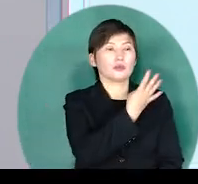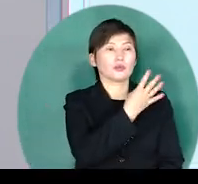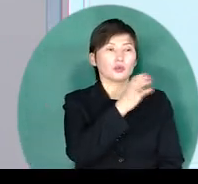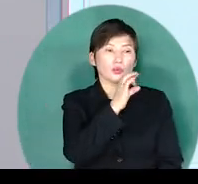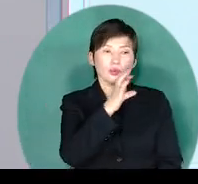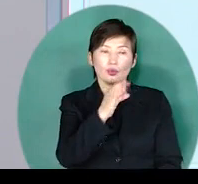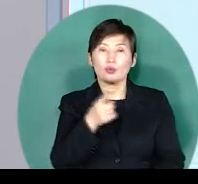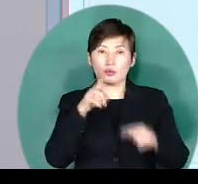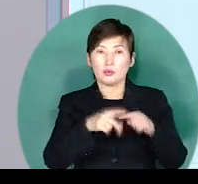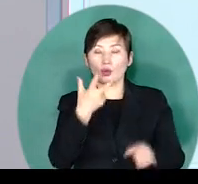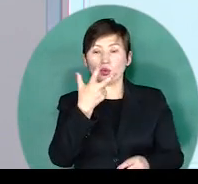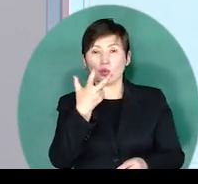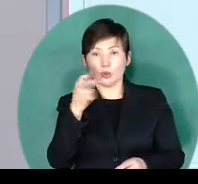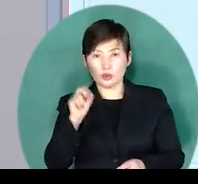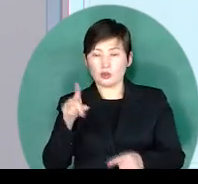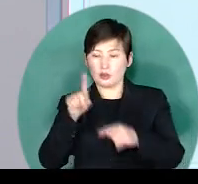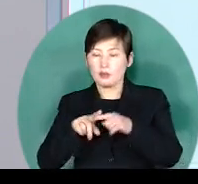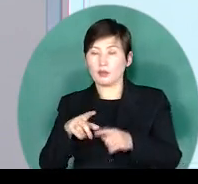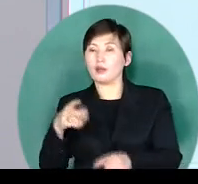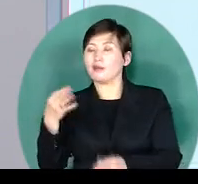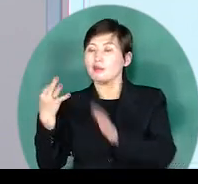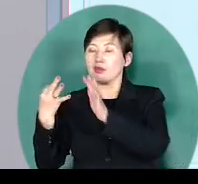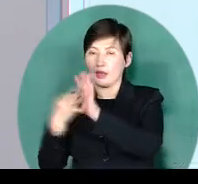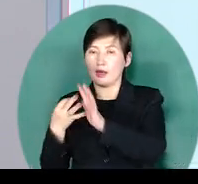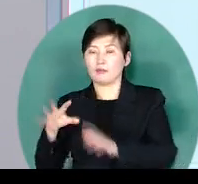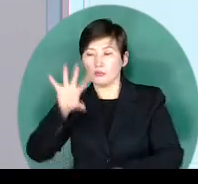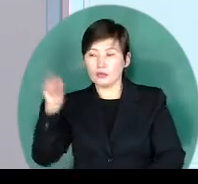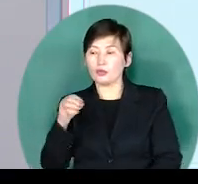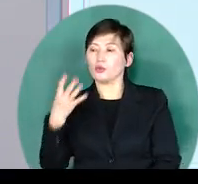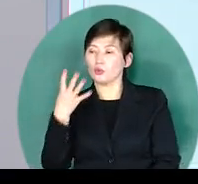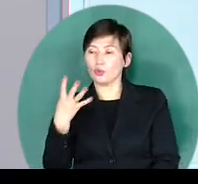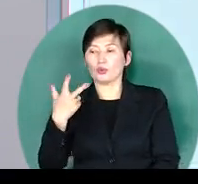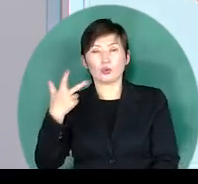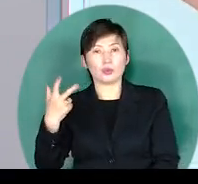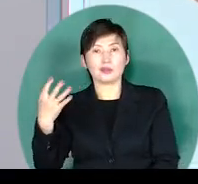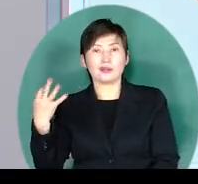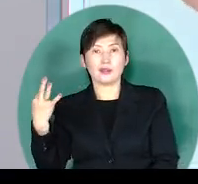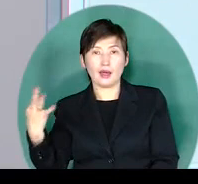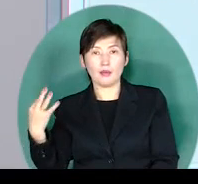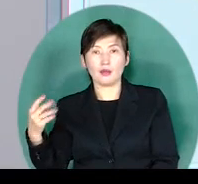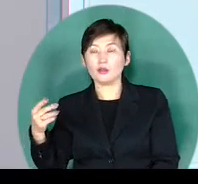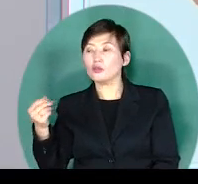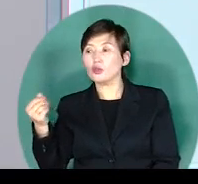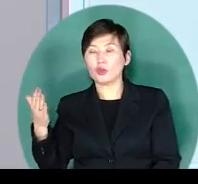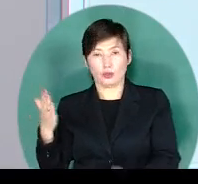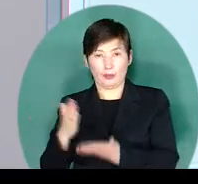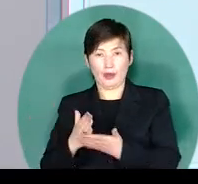болох вэ? 430. 430 дээр 8 нэмэхлээр 438 төгрөг болчээ. За, тэгвэл